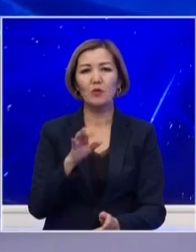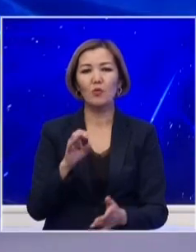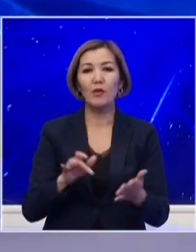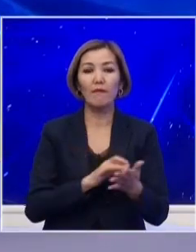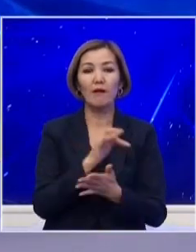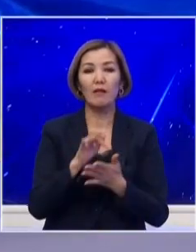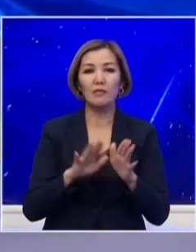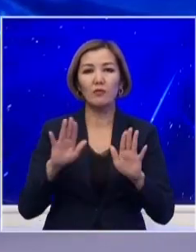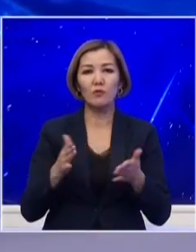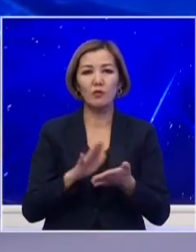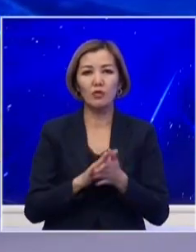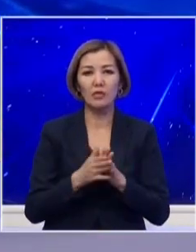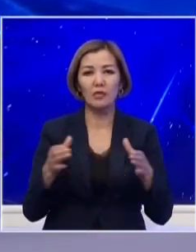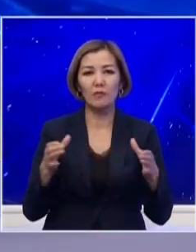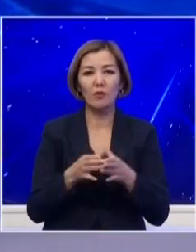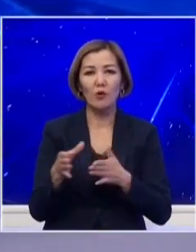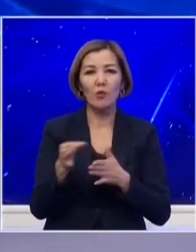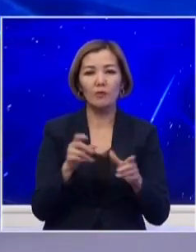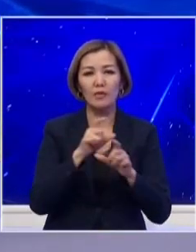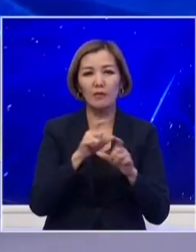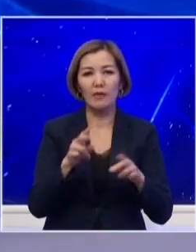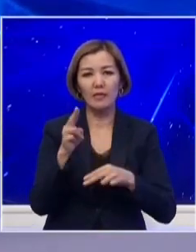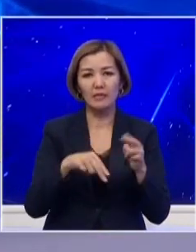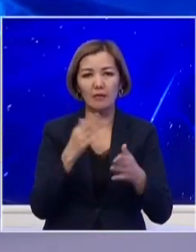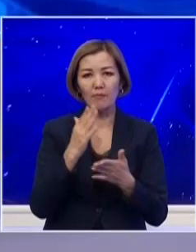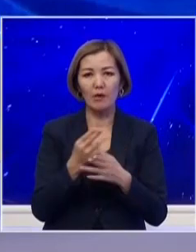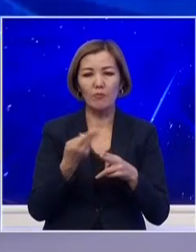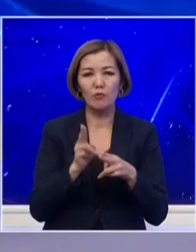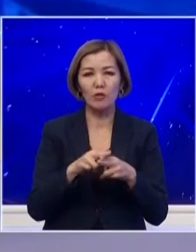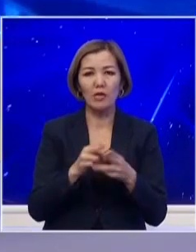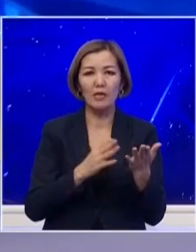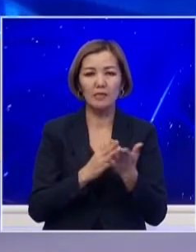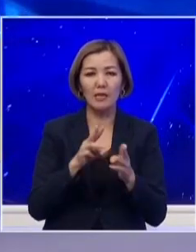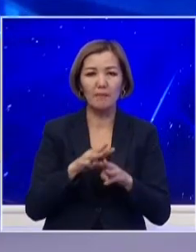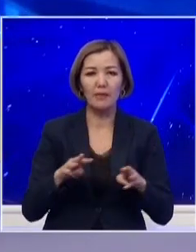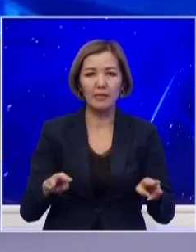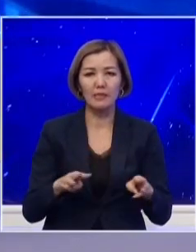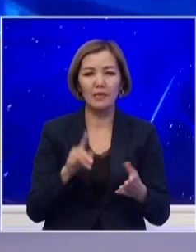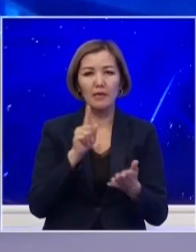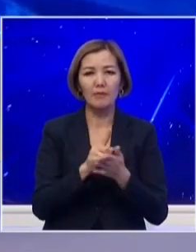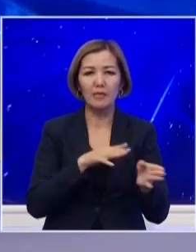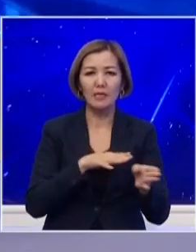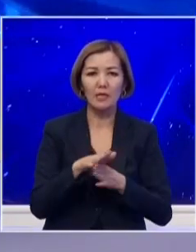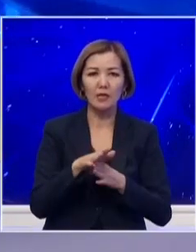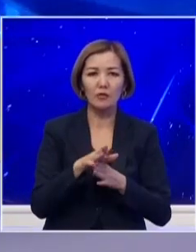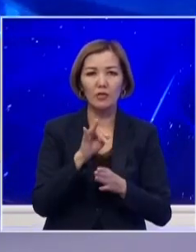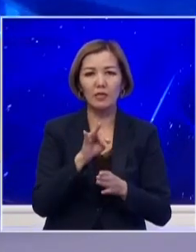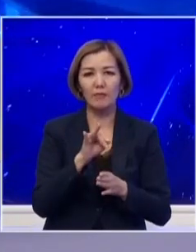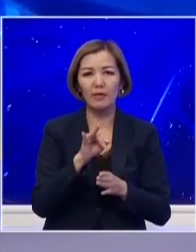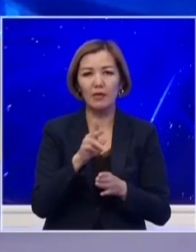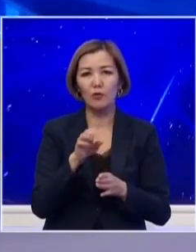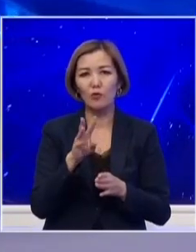Қонаев қаласында төтенше жағдайлар департаментінің облыстық ғимараты салынбақ. Бұл туралы сана министрінің міндетін атқарушы